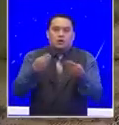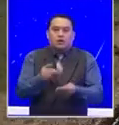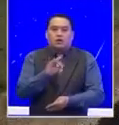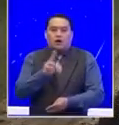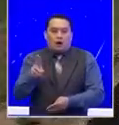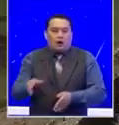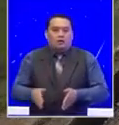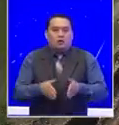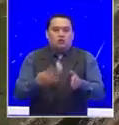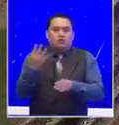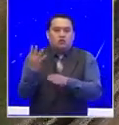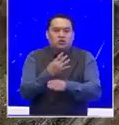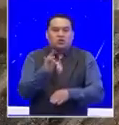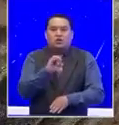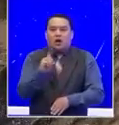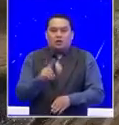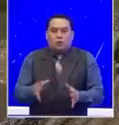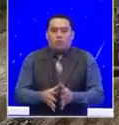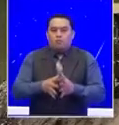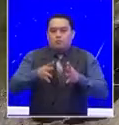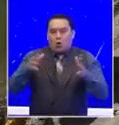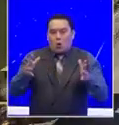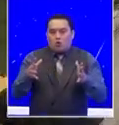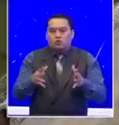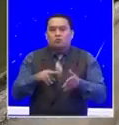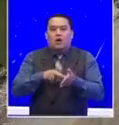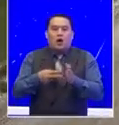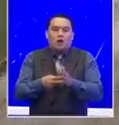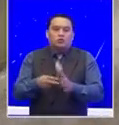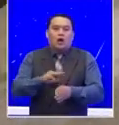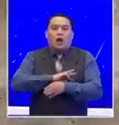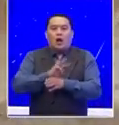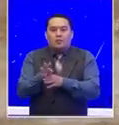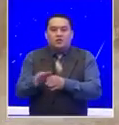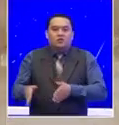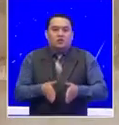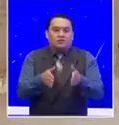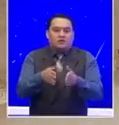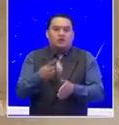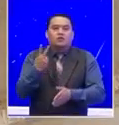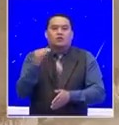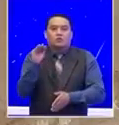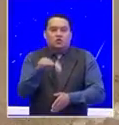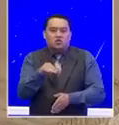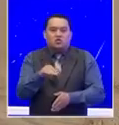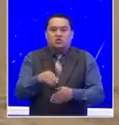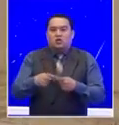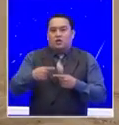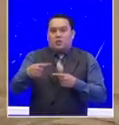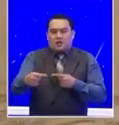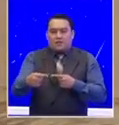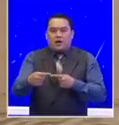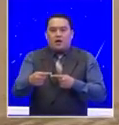республиканских дорог в 4 раза больше. До конца года власти страны планируют обеспечить движение на более